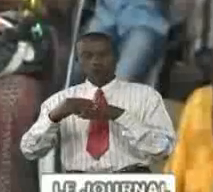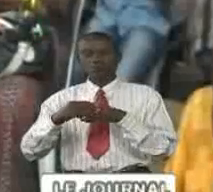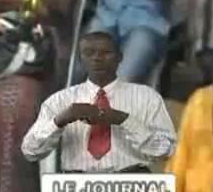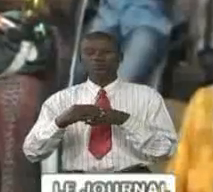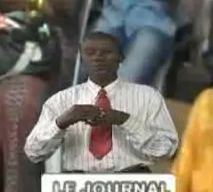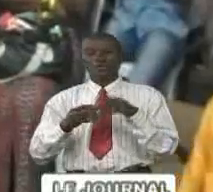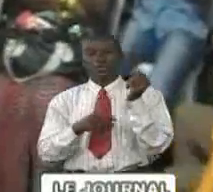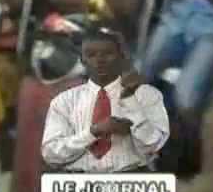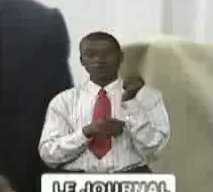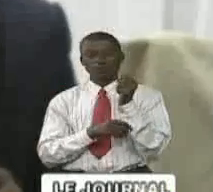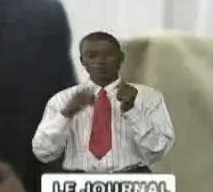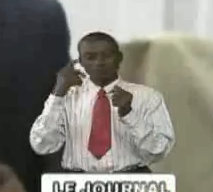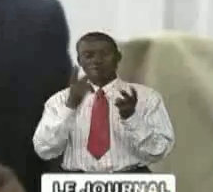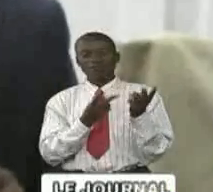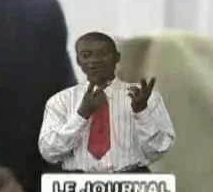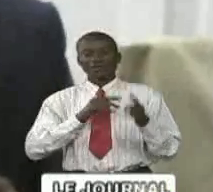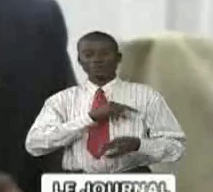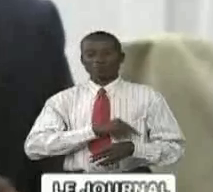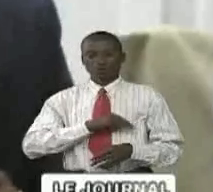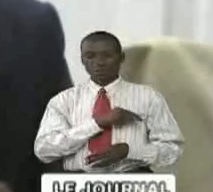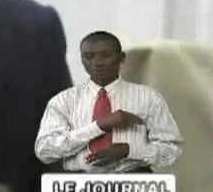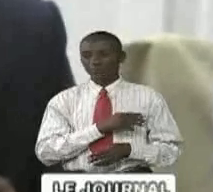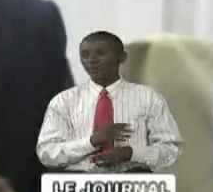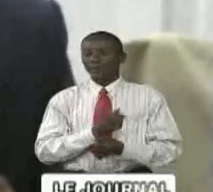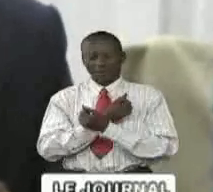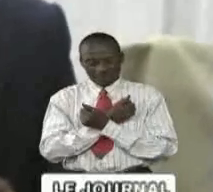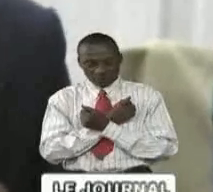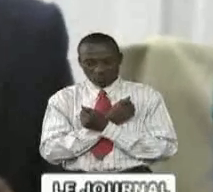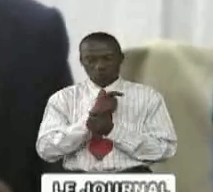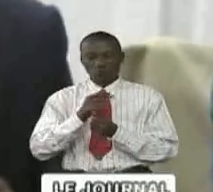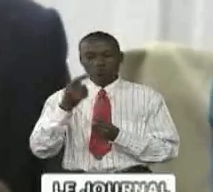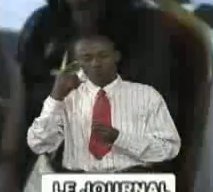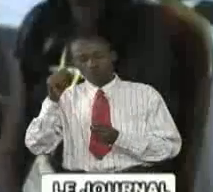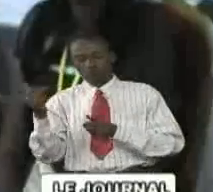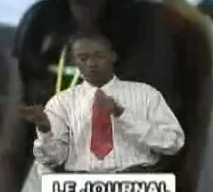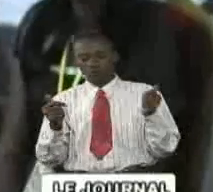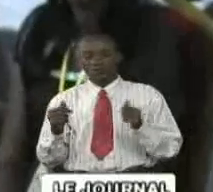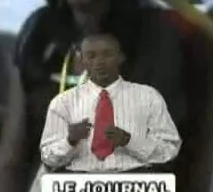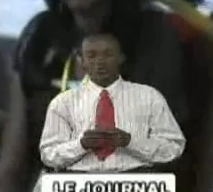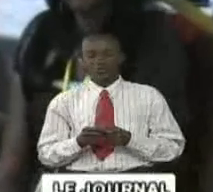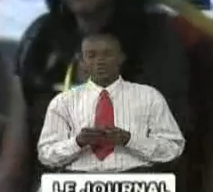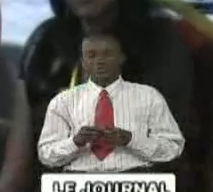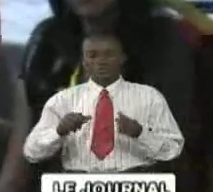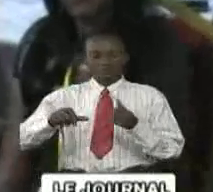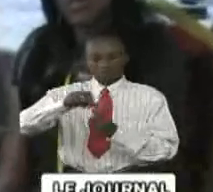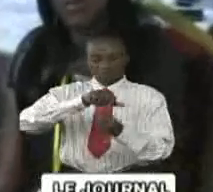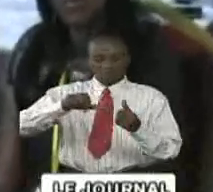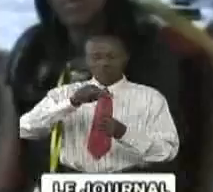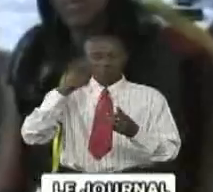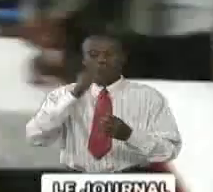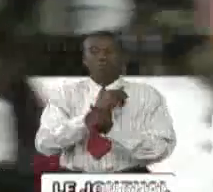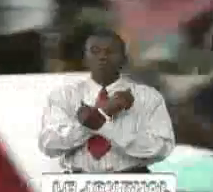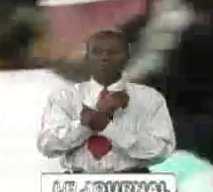fidèles vers les valeurs morales, notamment l'amour du prochain, la culture de la paix et le patriotisme. En